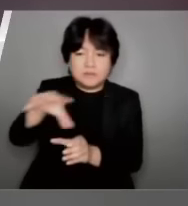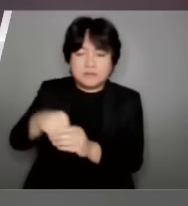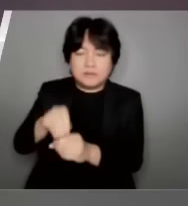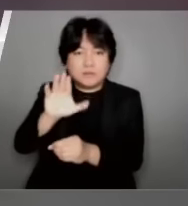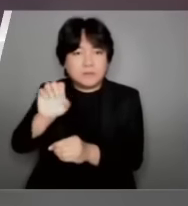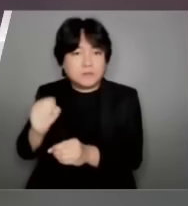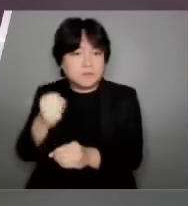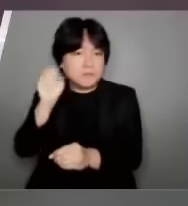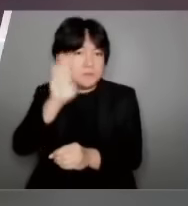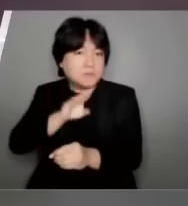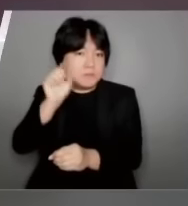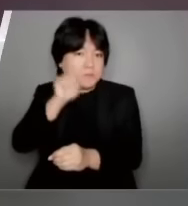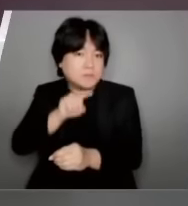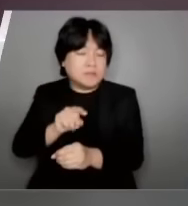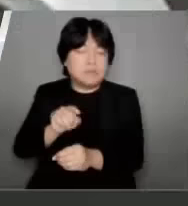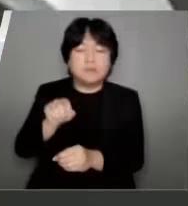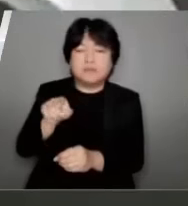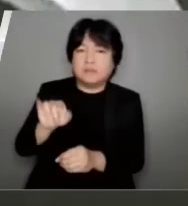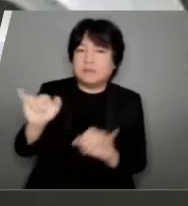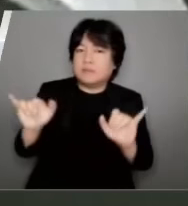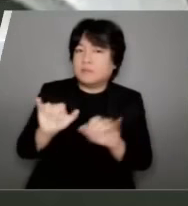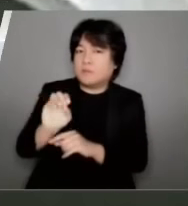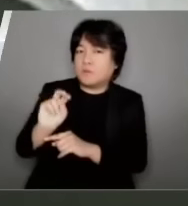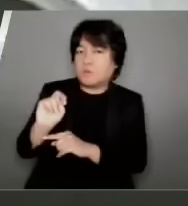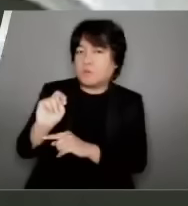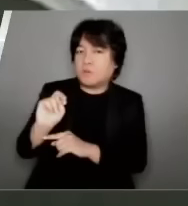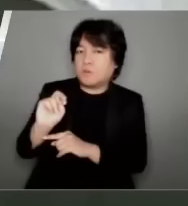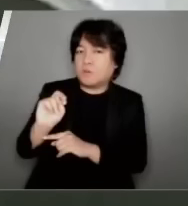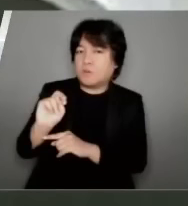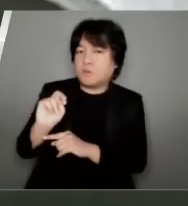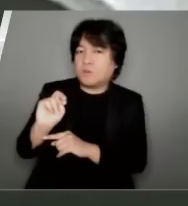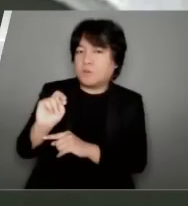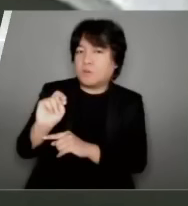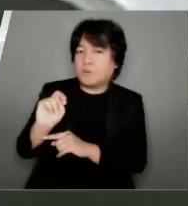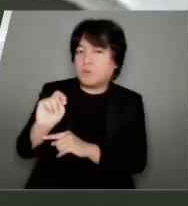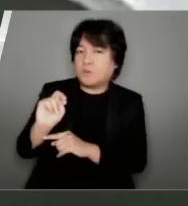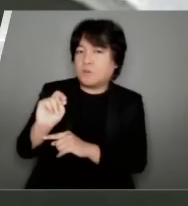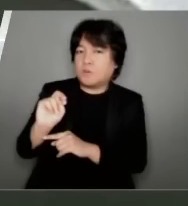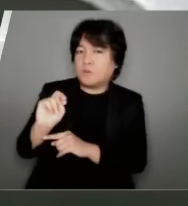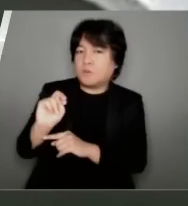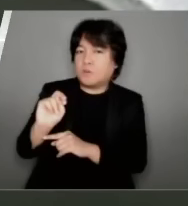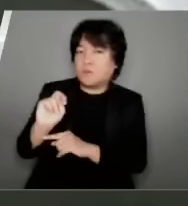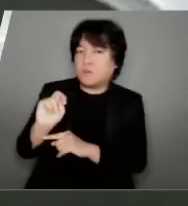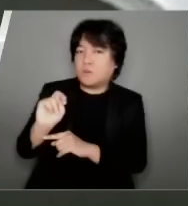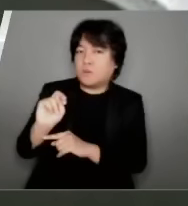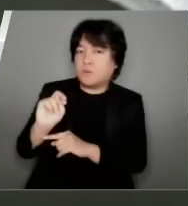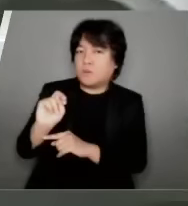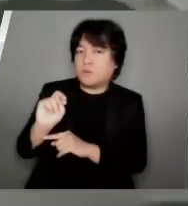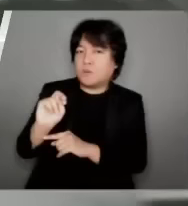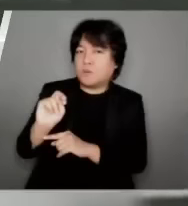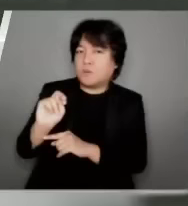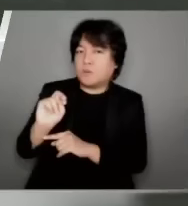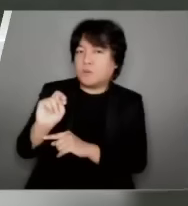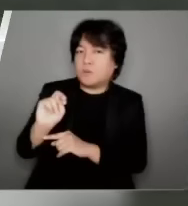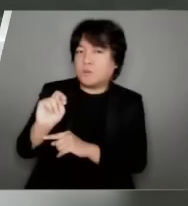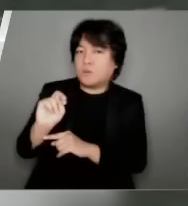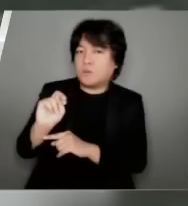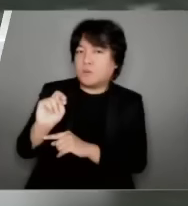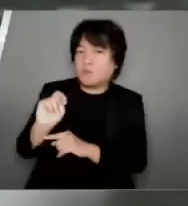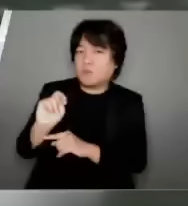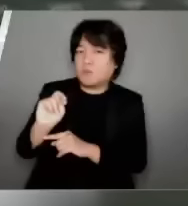South 99 Pogo sa Porac, Pampanga. Sa surveillance photos na ito ng Indonesian Immigration, nakunan sina Cassandra at Sheila habang